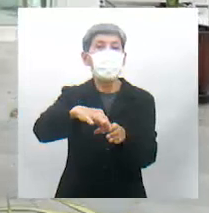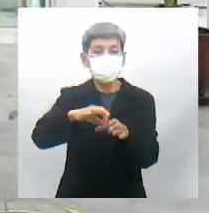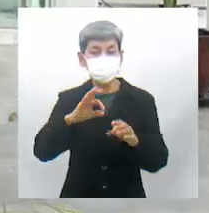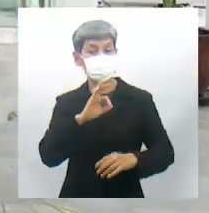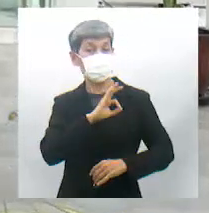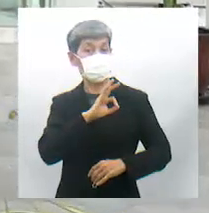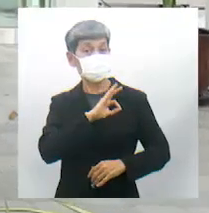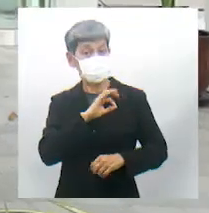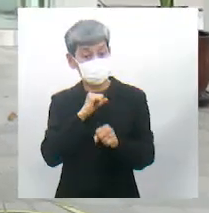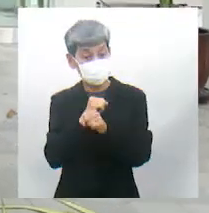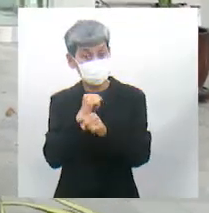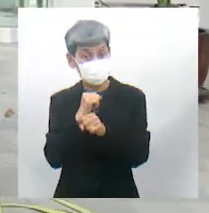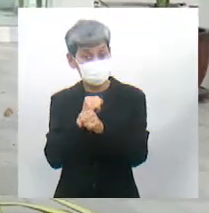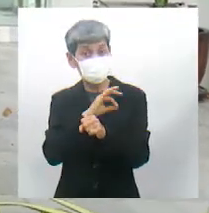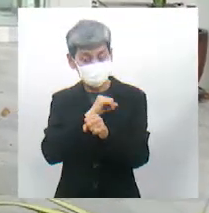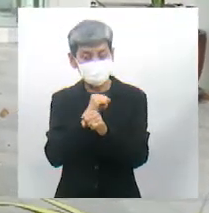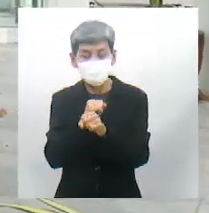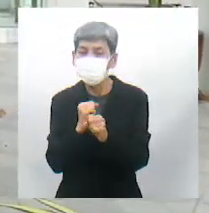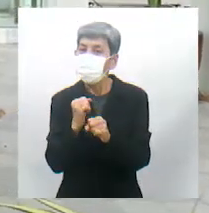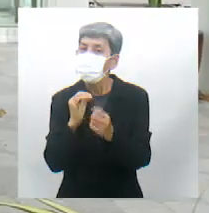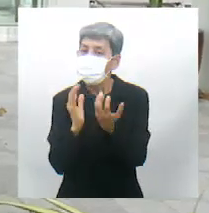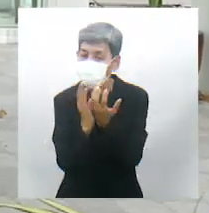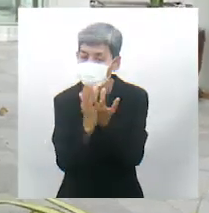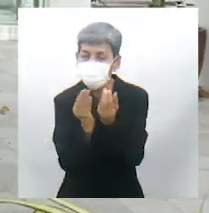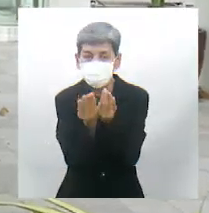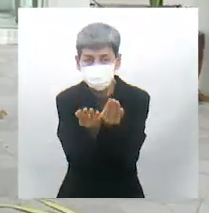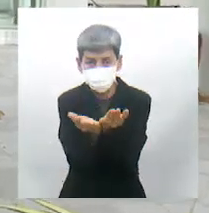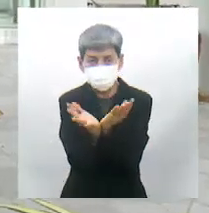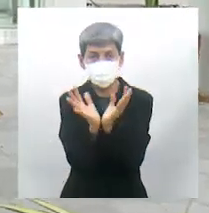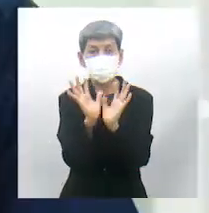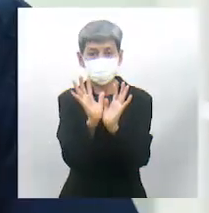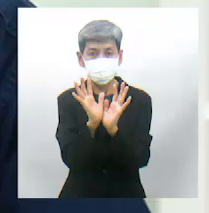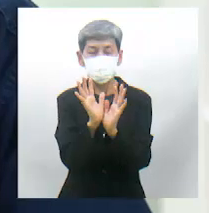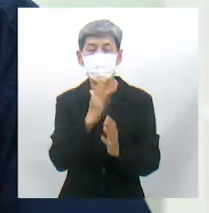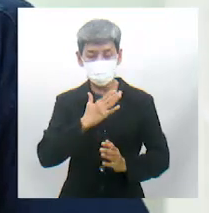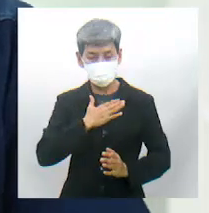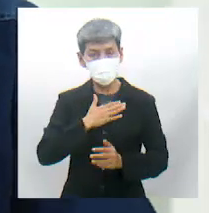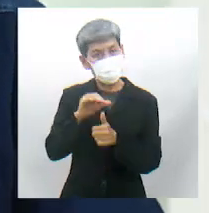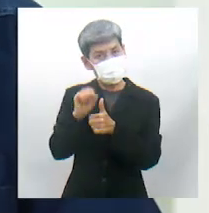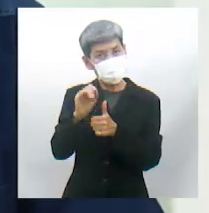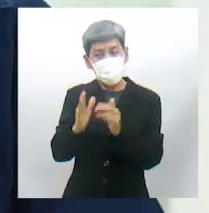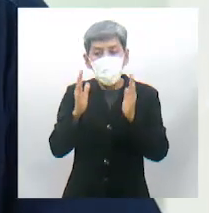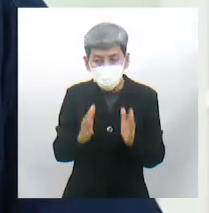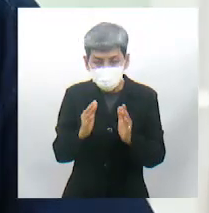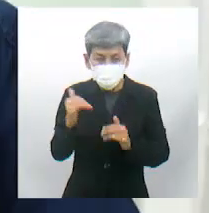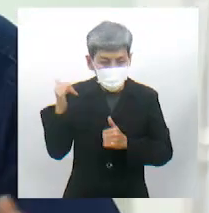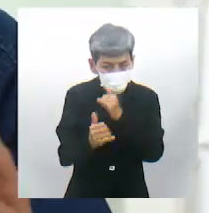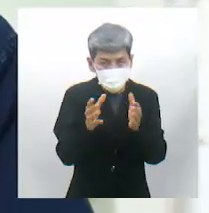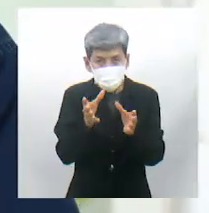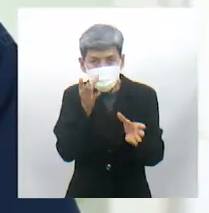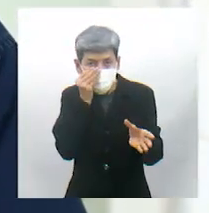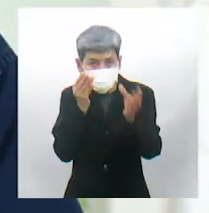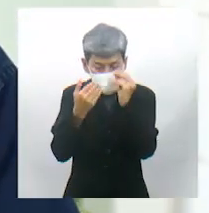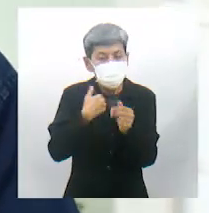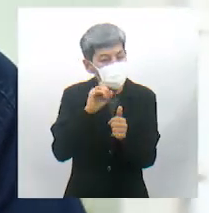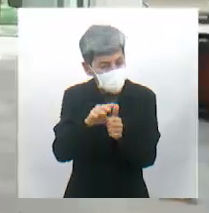มาชิกที่ทำงานอยู่ตรงนี้ทำผักสลัดแล้วก็แนะนำให้ทุกคนเข้ามาเรียนรู้เราก็พร้อม